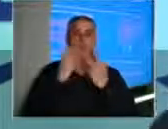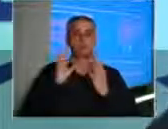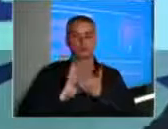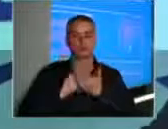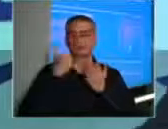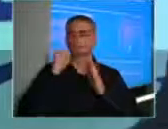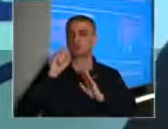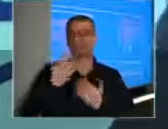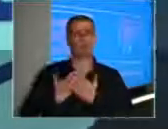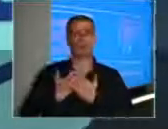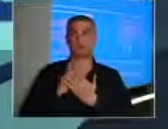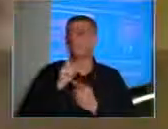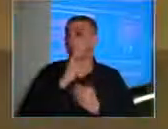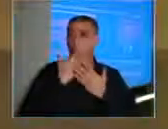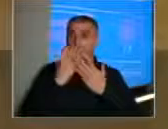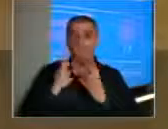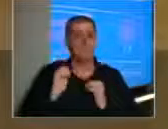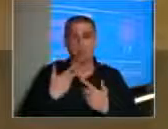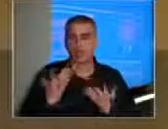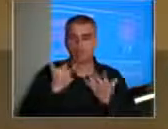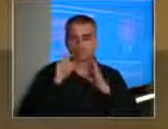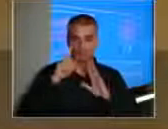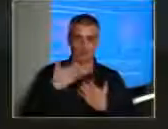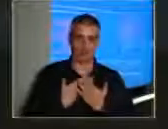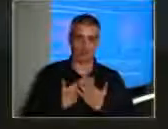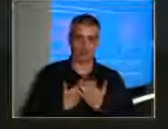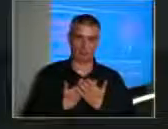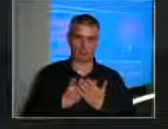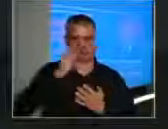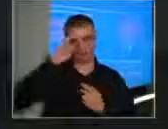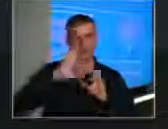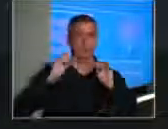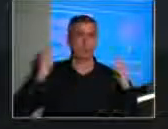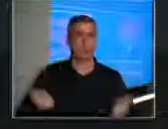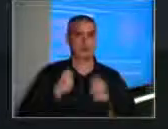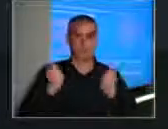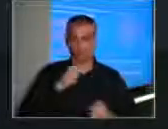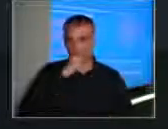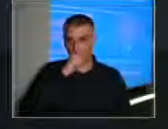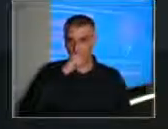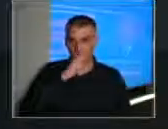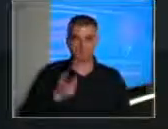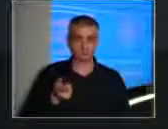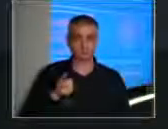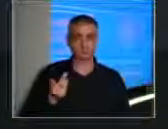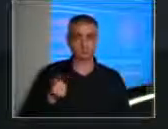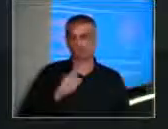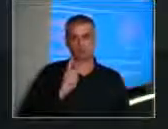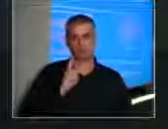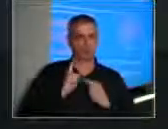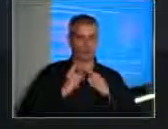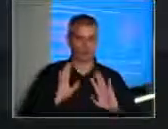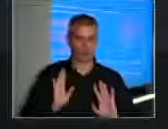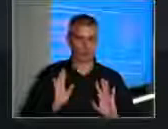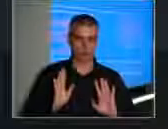61 ממליצים, הוא לא ברור בכלל כשאין 61 ממליצים. והליכוד התחיל בקמפיין שנגיד בלשון המעטה איננו